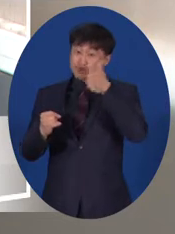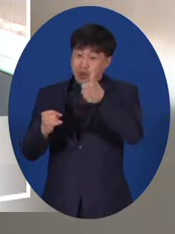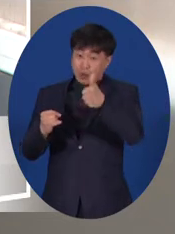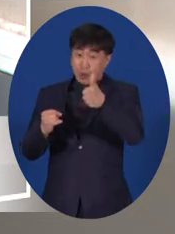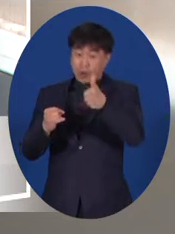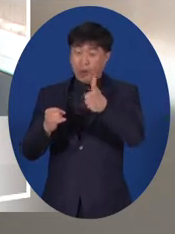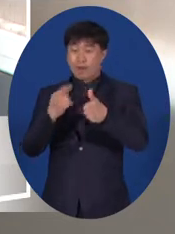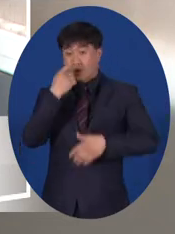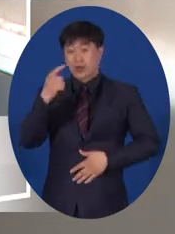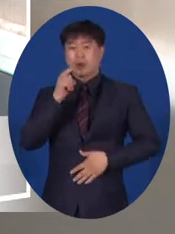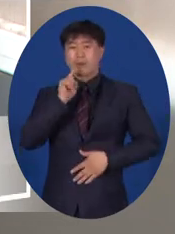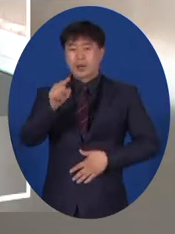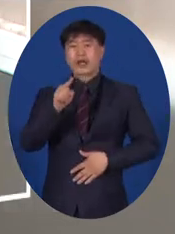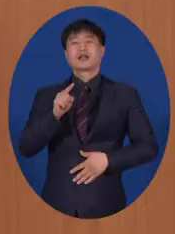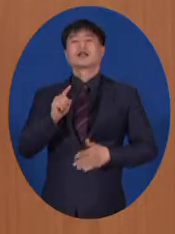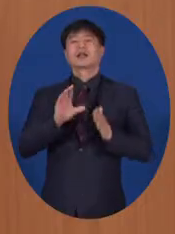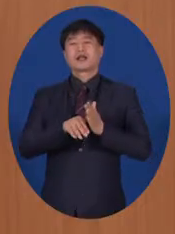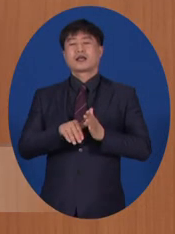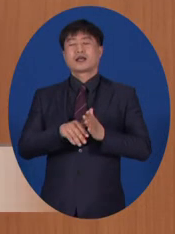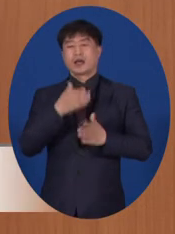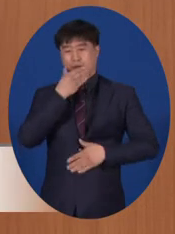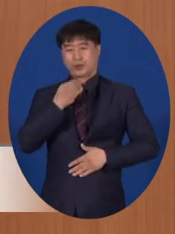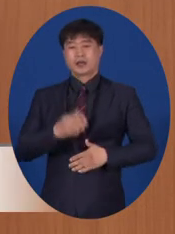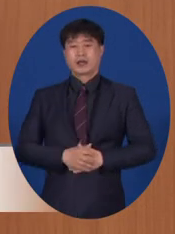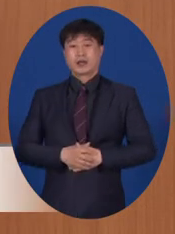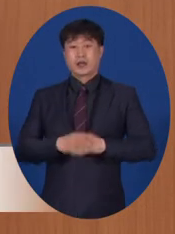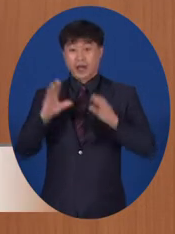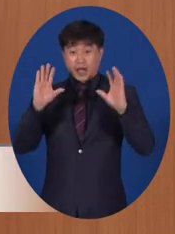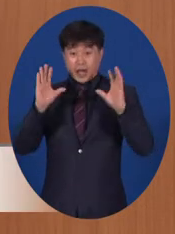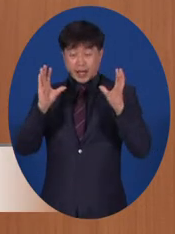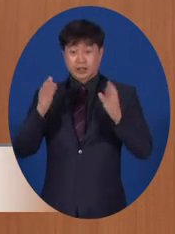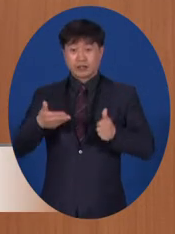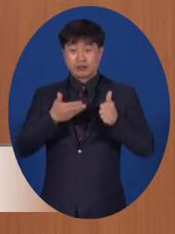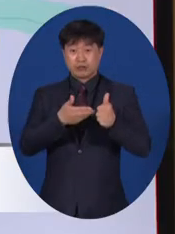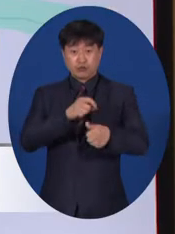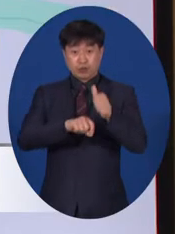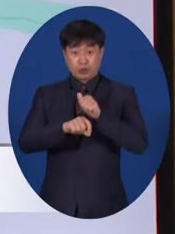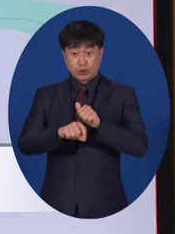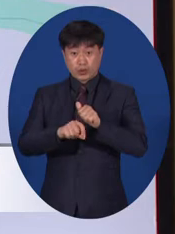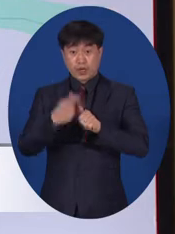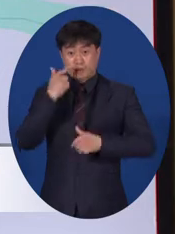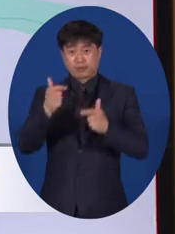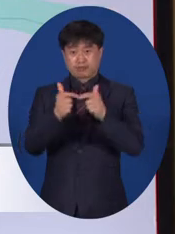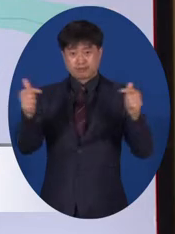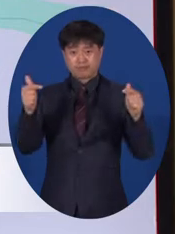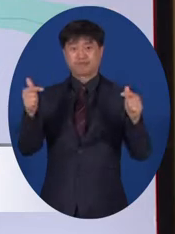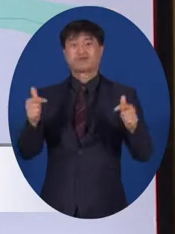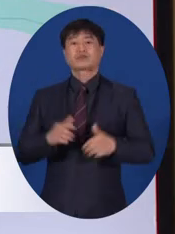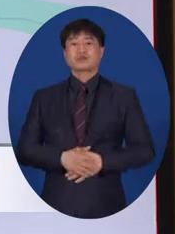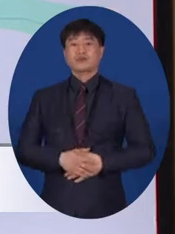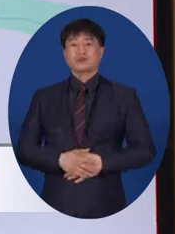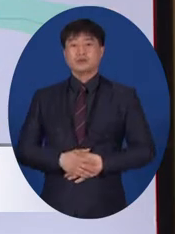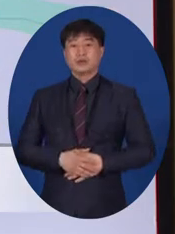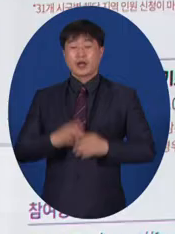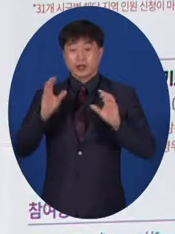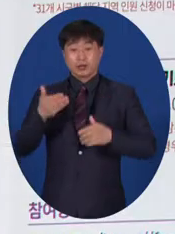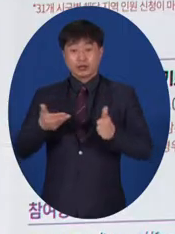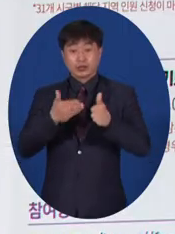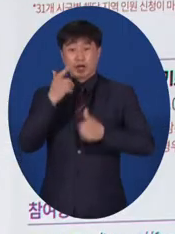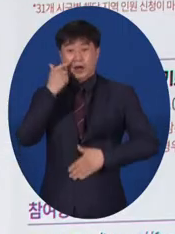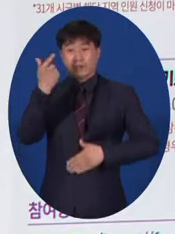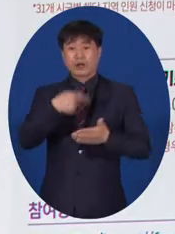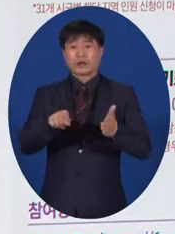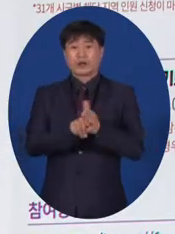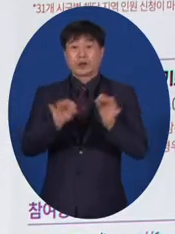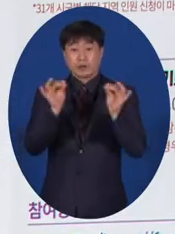할 때가 가장 행복감을 느끼고. 이처럼 육아에 적극적인 아빠들이 늘고 있는 요즘. 육아 대디들만을 위한